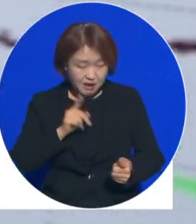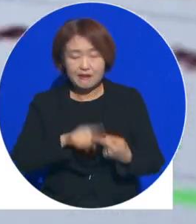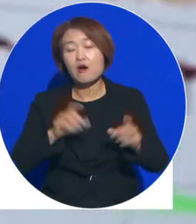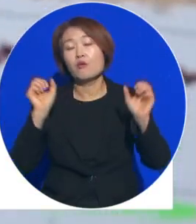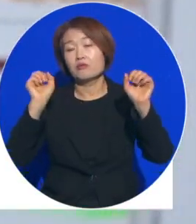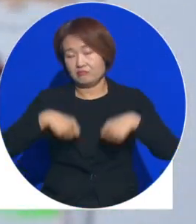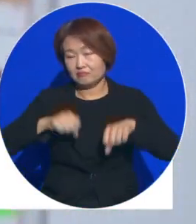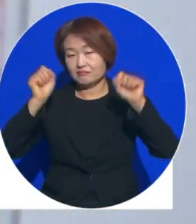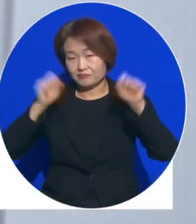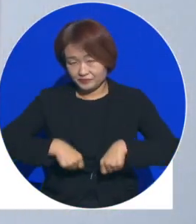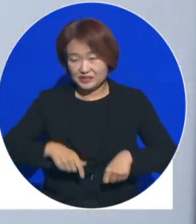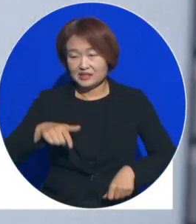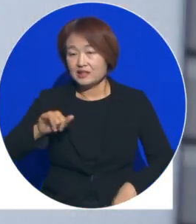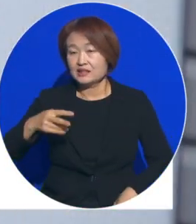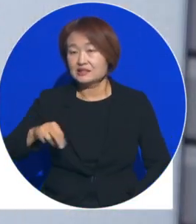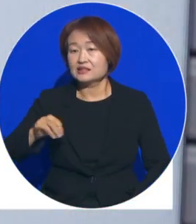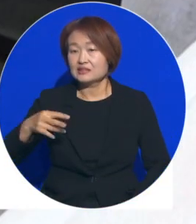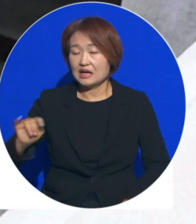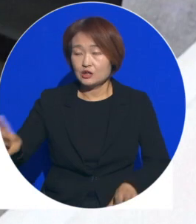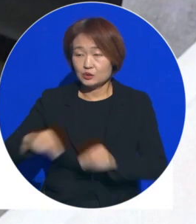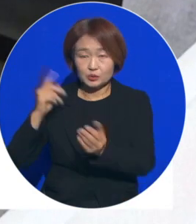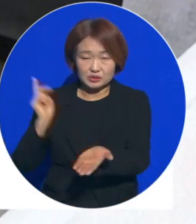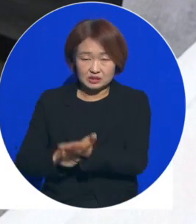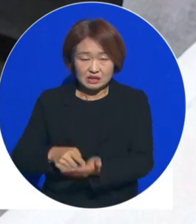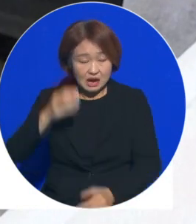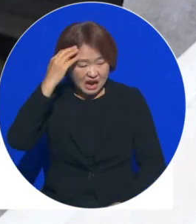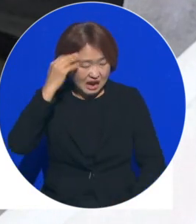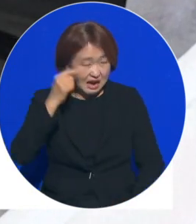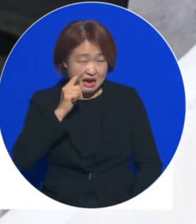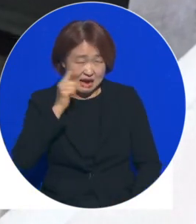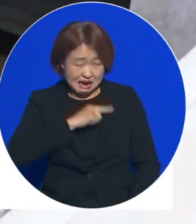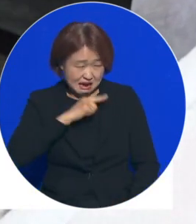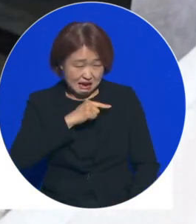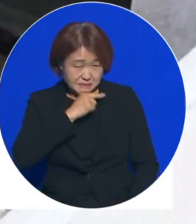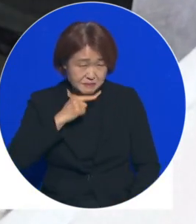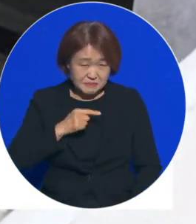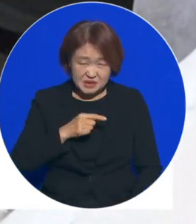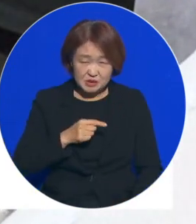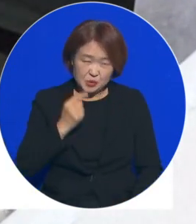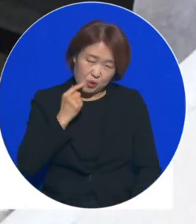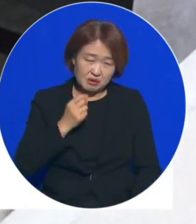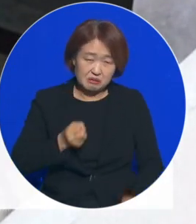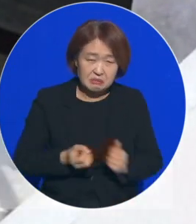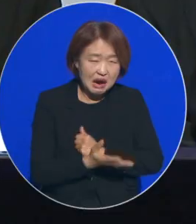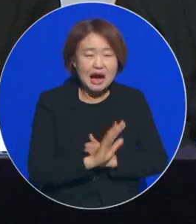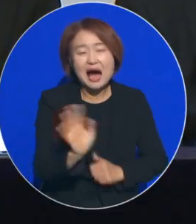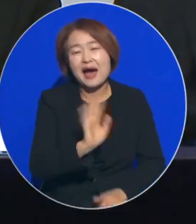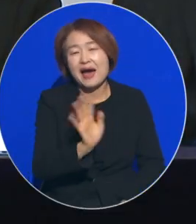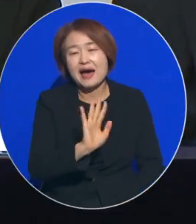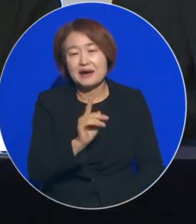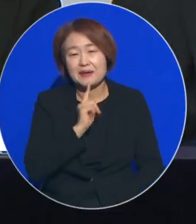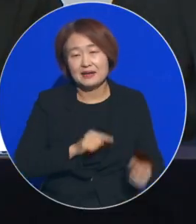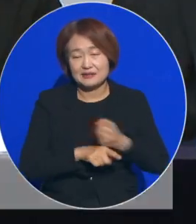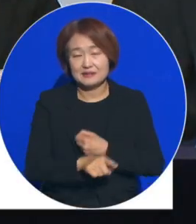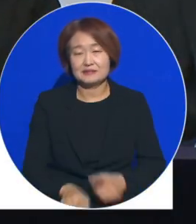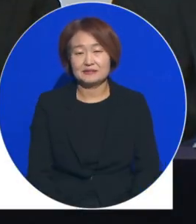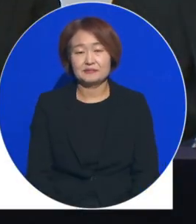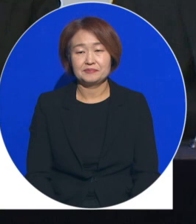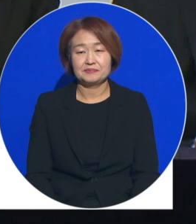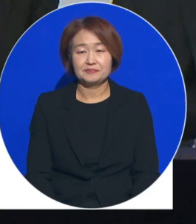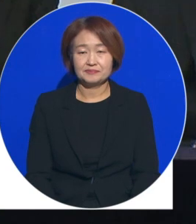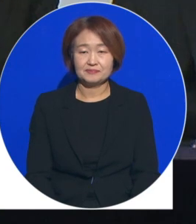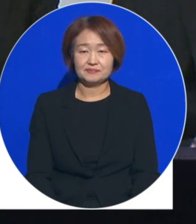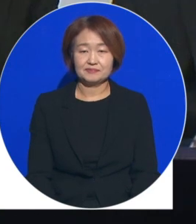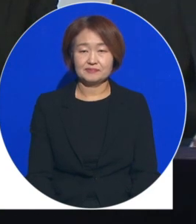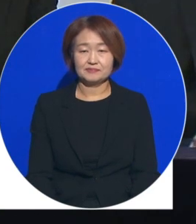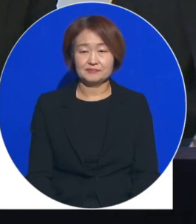기시다 일본 총리가 한국 국민의 악영향을 주는 방류는 인정하지 않는다고 밝힌데 따른 겁니다의 회원